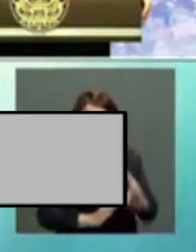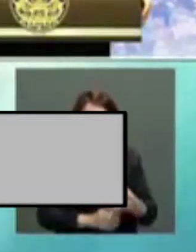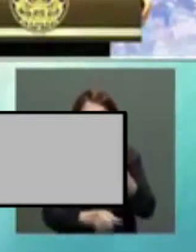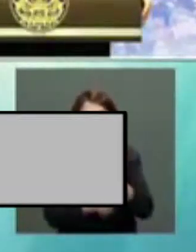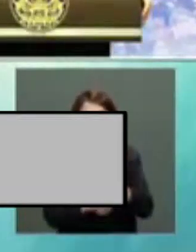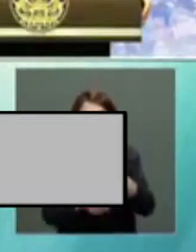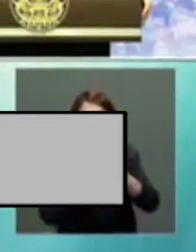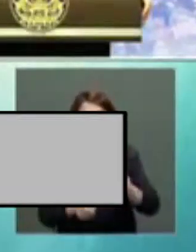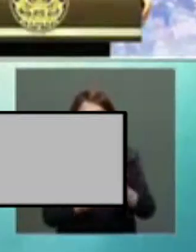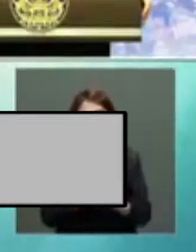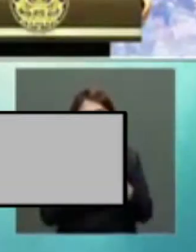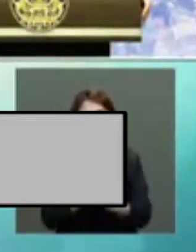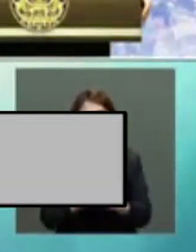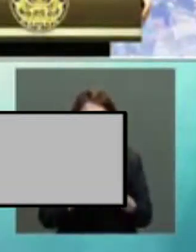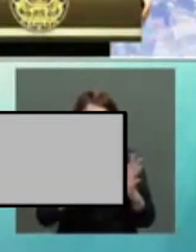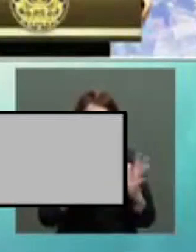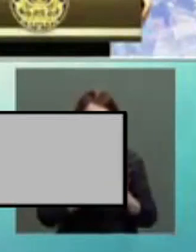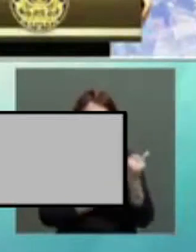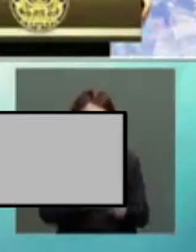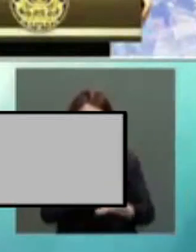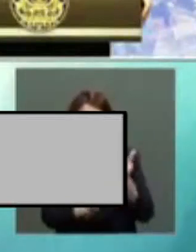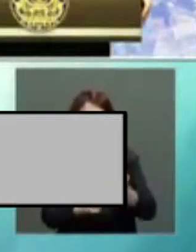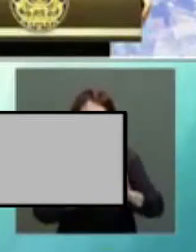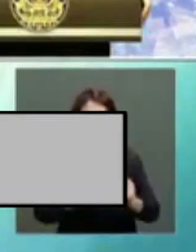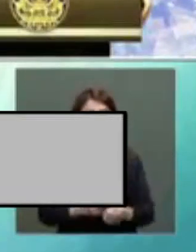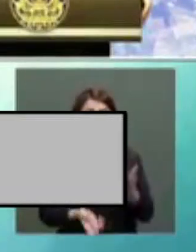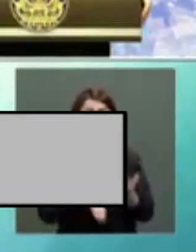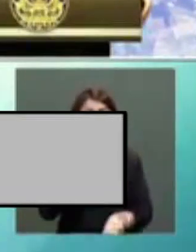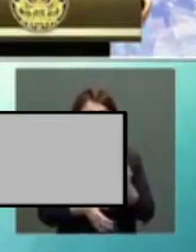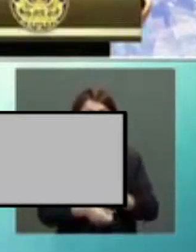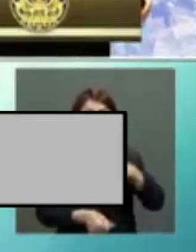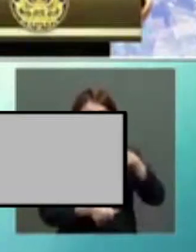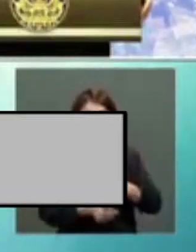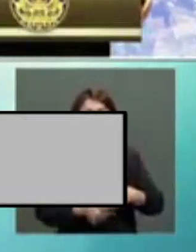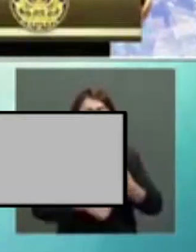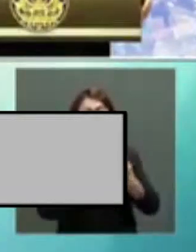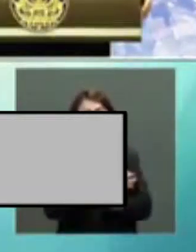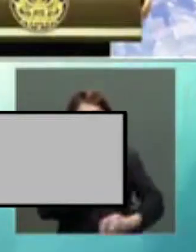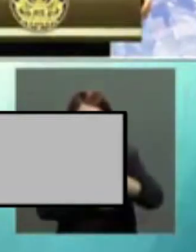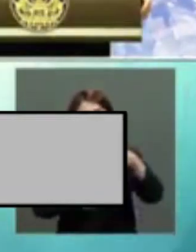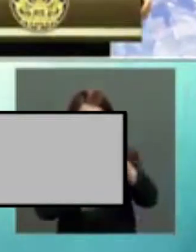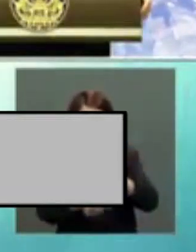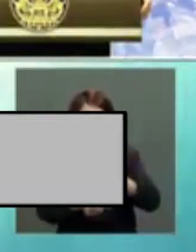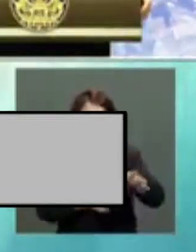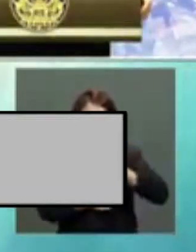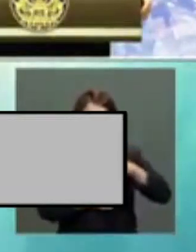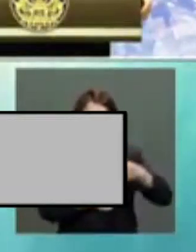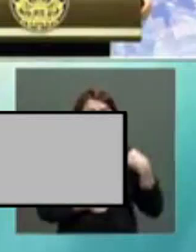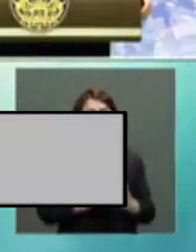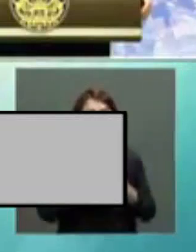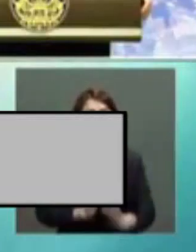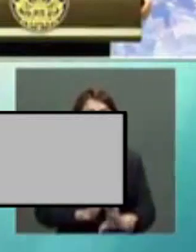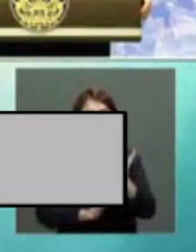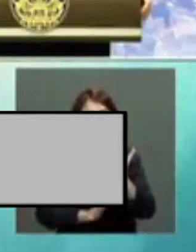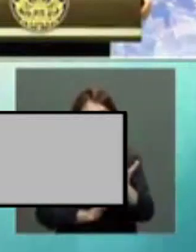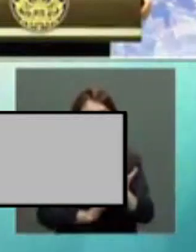ถานที่แออัดนะครับแล้วก็สถานที่ทำงานที่มีการสัมผัสกับชาวต่างชาติอันนี้7คนนะครับแล้วก็บุคลากรท